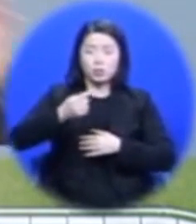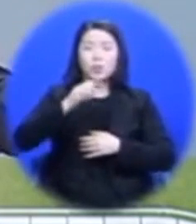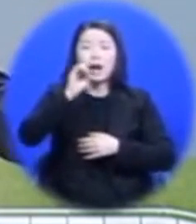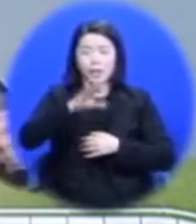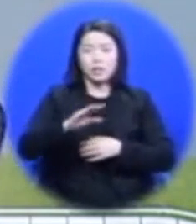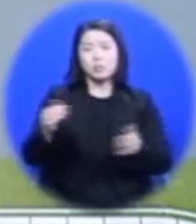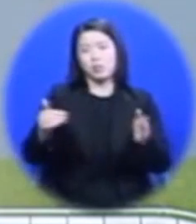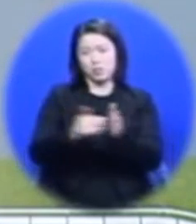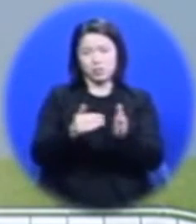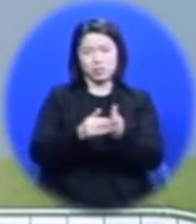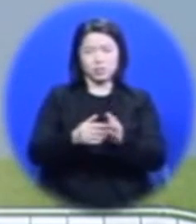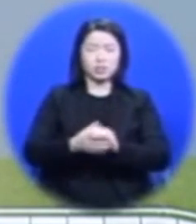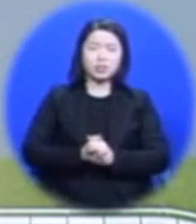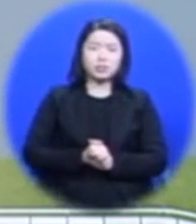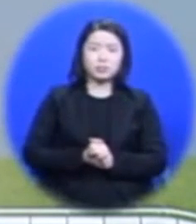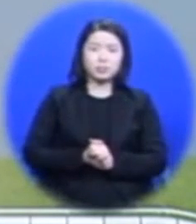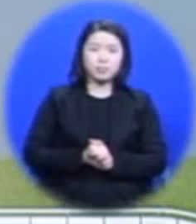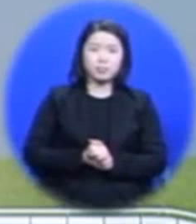그냥 끝나는 것이요.